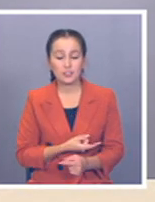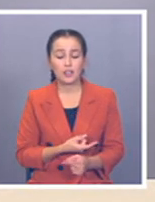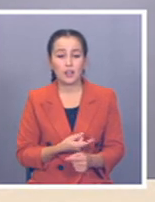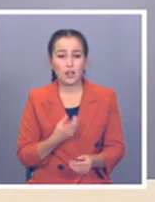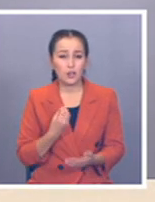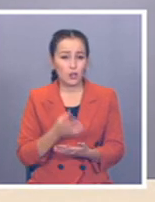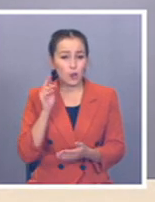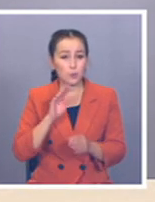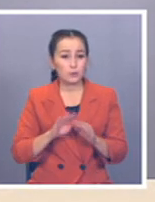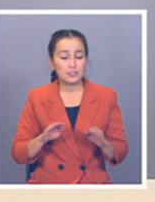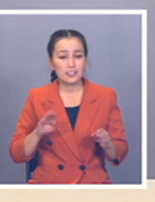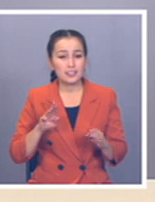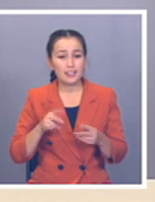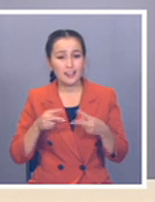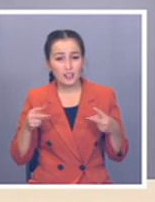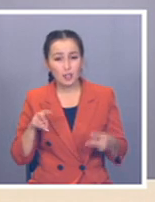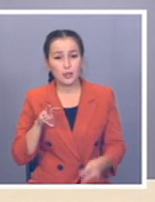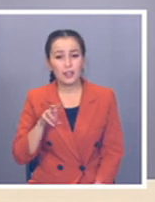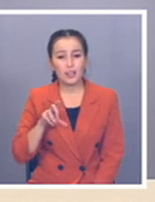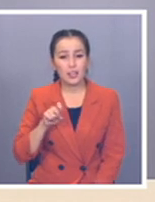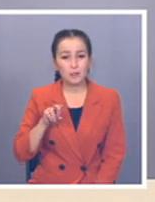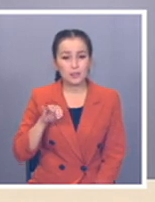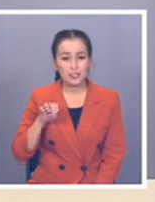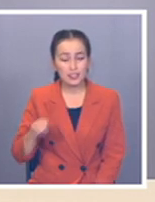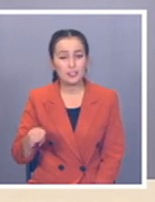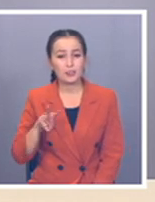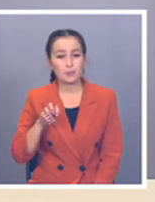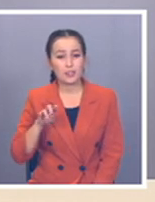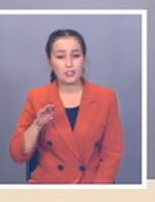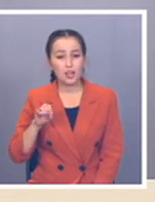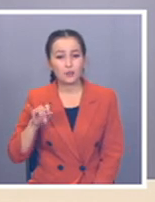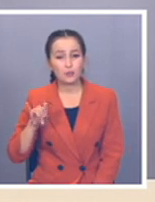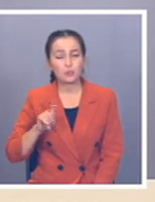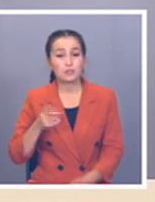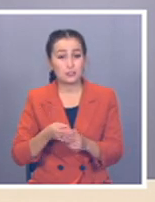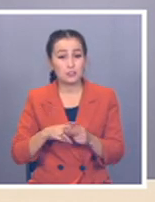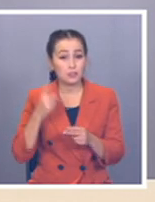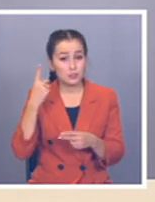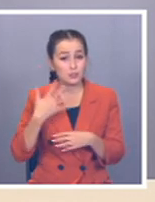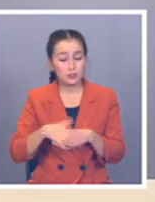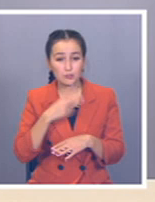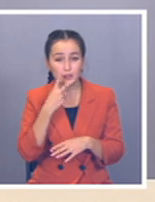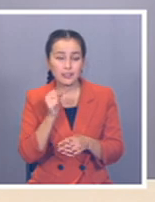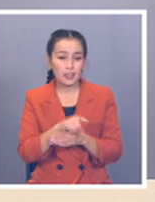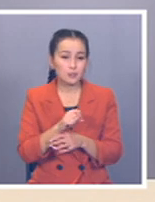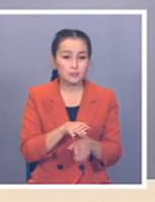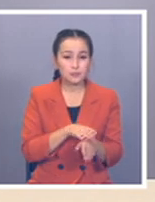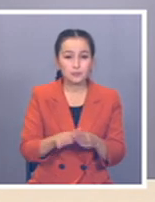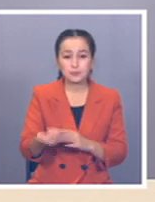теңеу, эпитет, метафораны түсінгендеріңізді білу үшін мына тапсырманы бірге орындап көрейік.